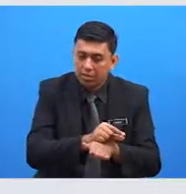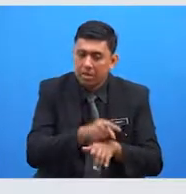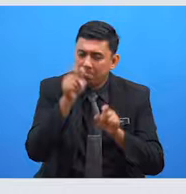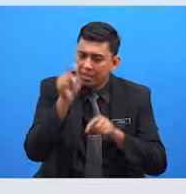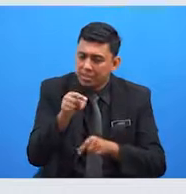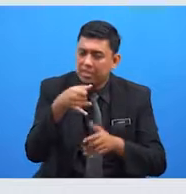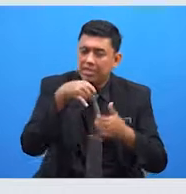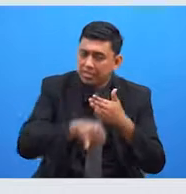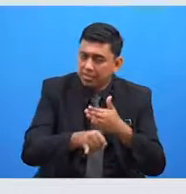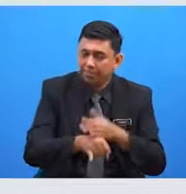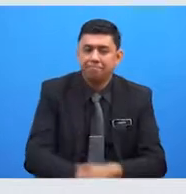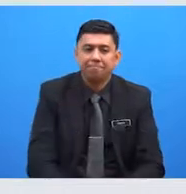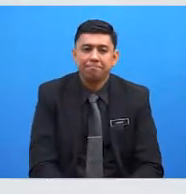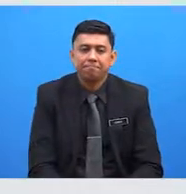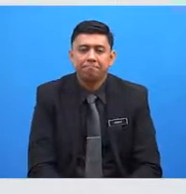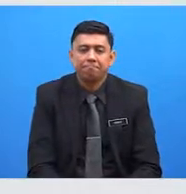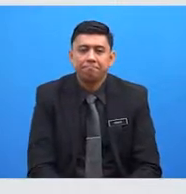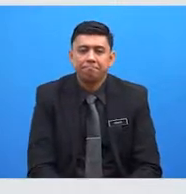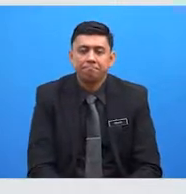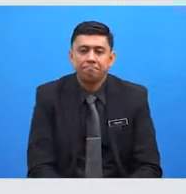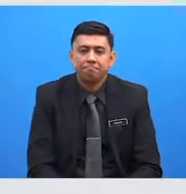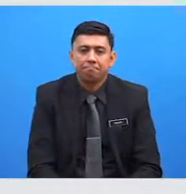kekotak input tersebut.